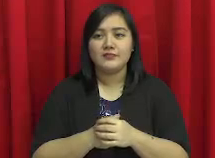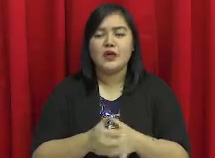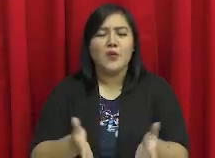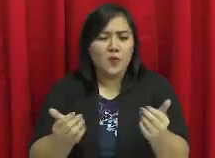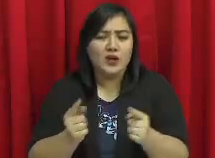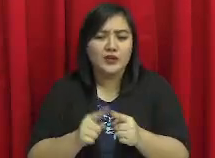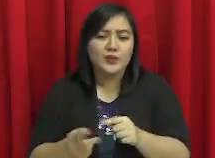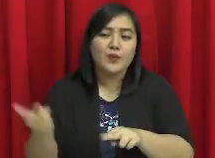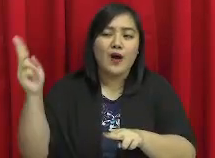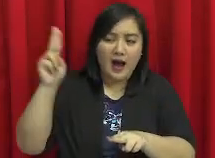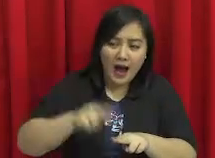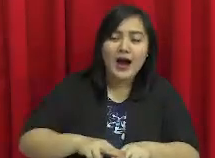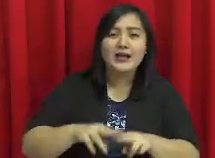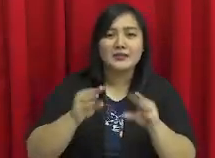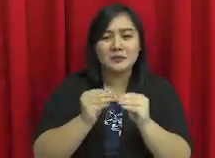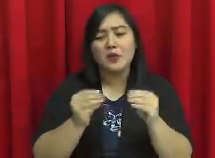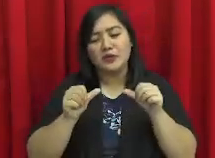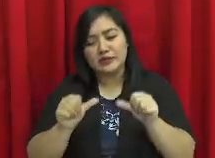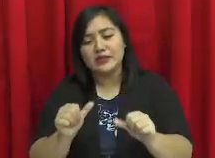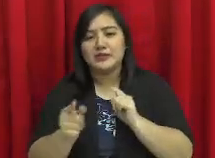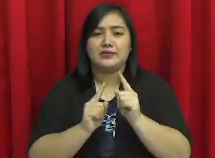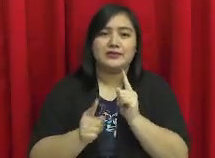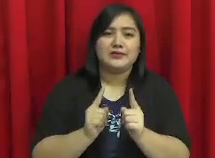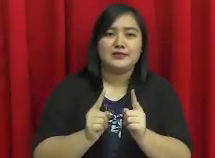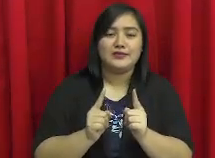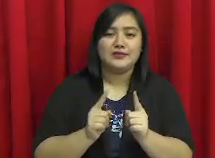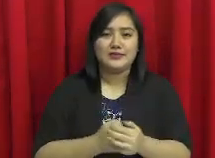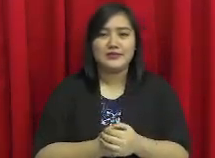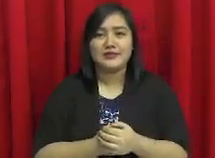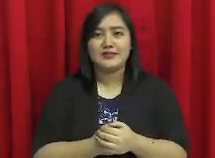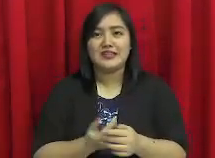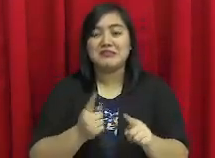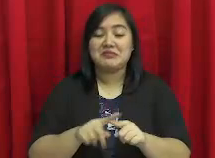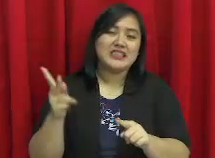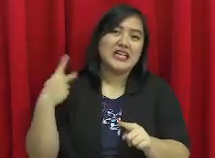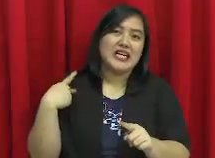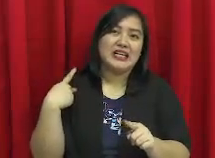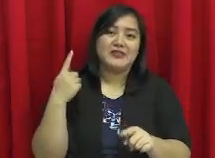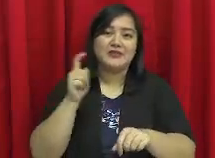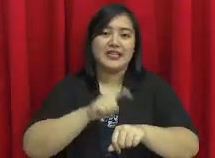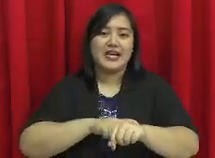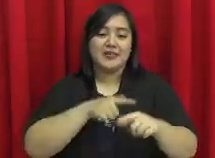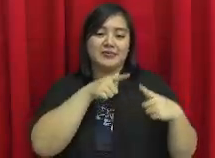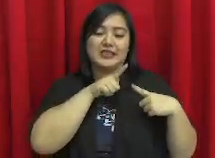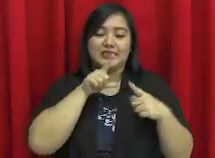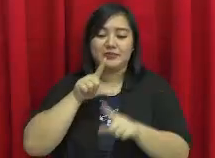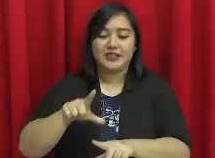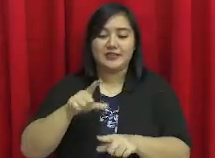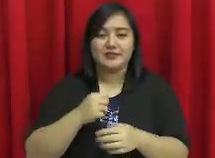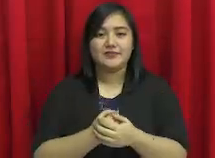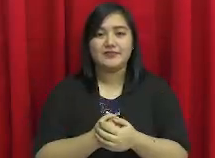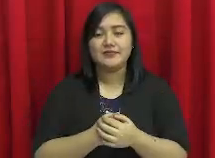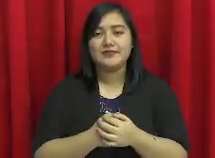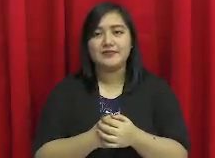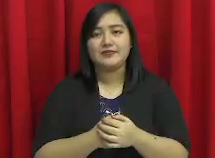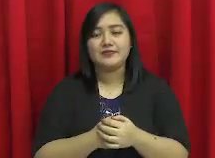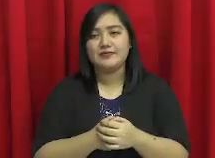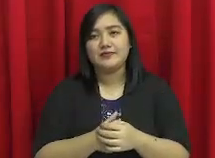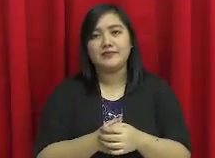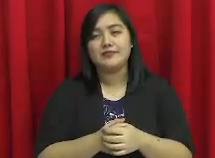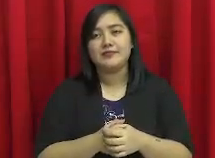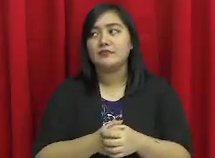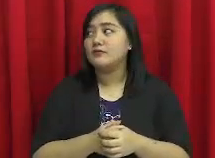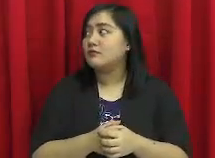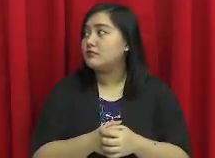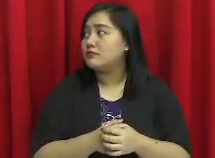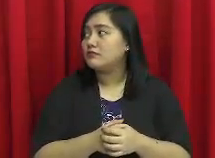meron pa tayong kailangan kahit pag-usapan. Tayo meron pa tayong mapag-uusapan. Doon sa sinasabi ko sa inyo, wala pa yung pag-protect na ngayon sa pamilya. You